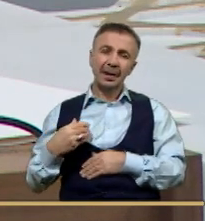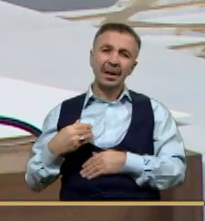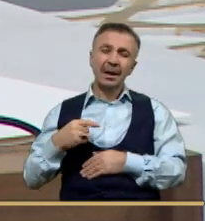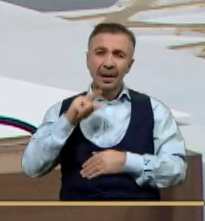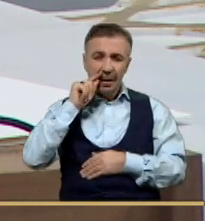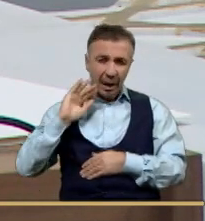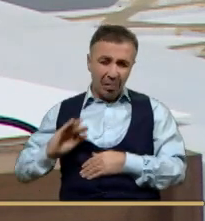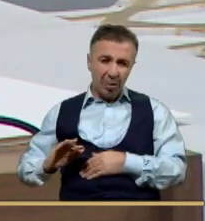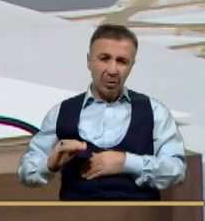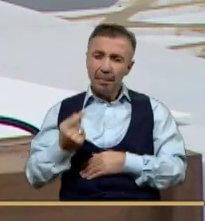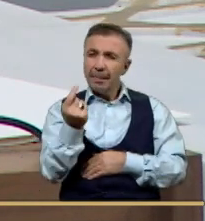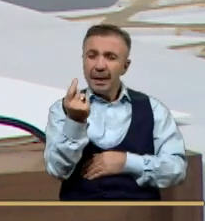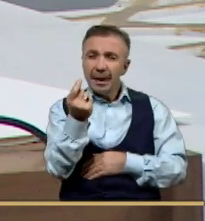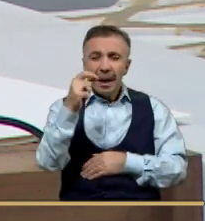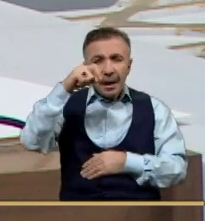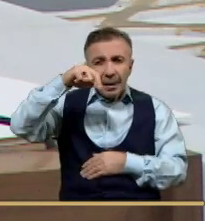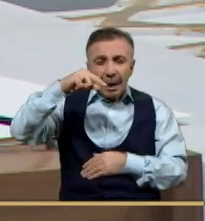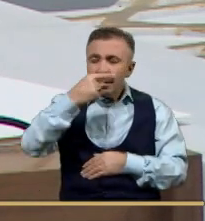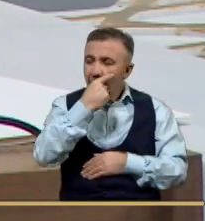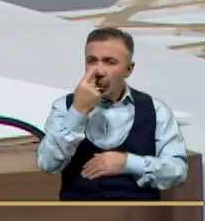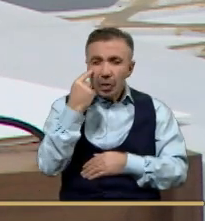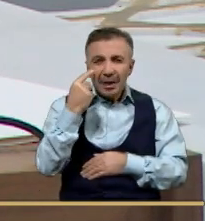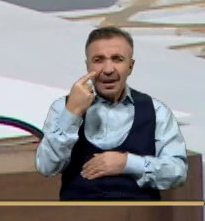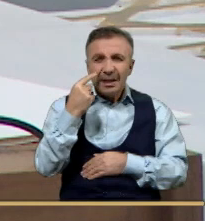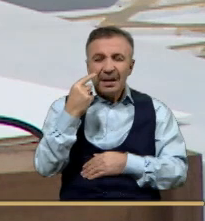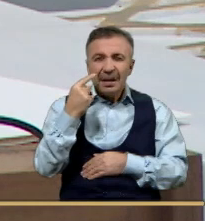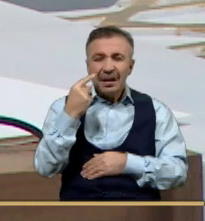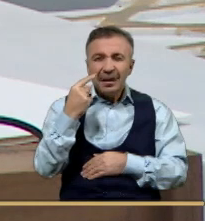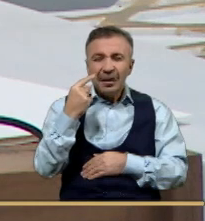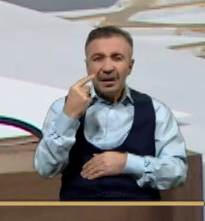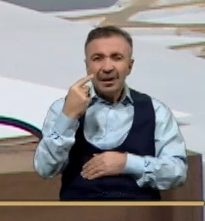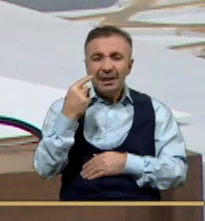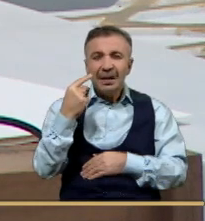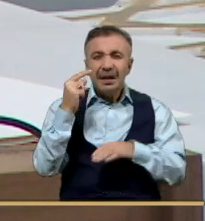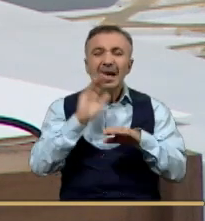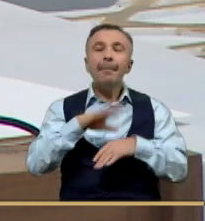damla gözyaşı etmez. Kendinize gelin, kendinize.